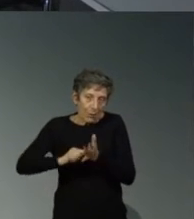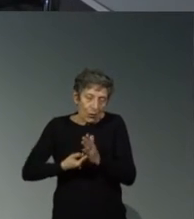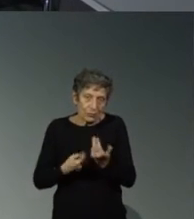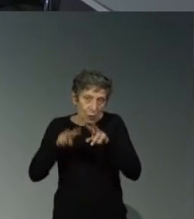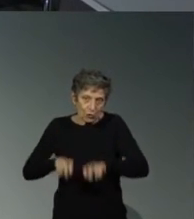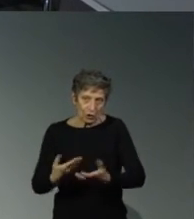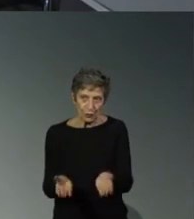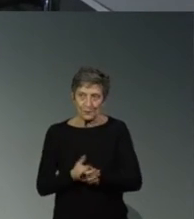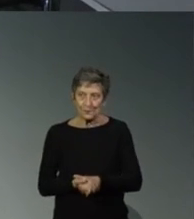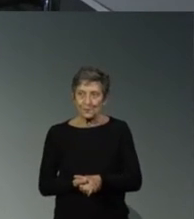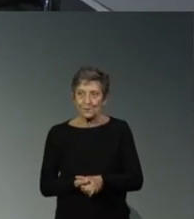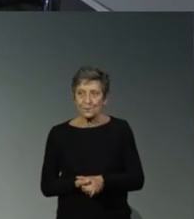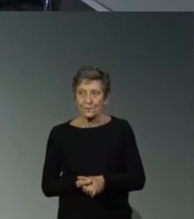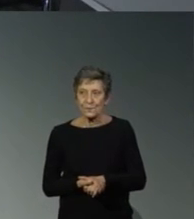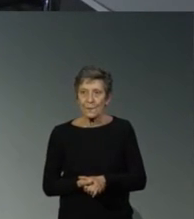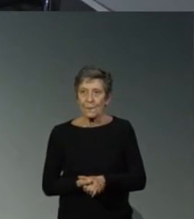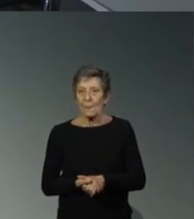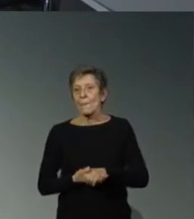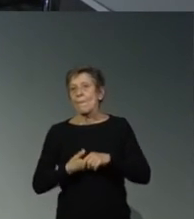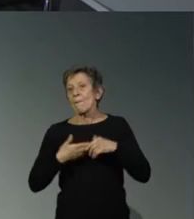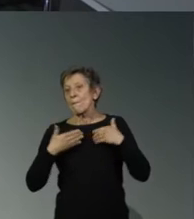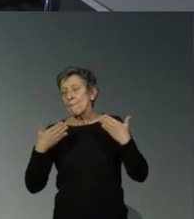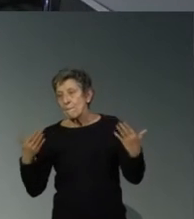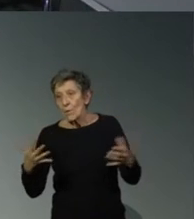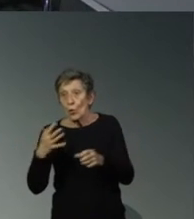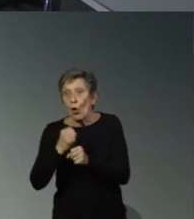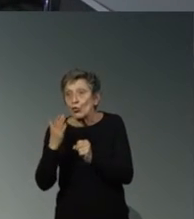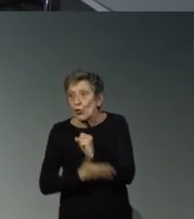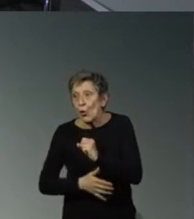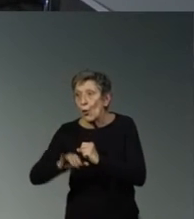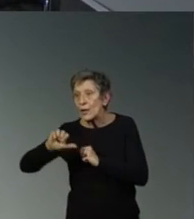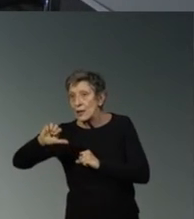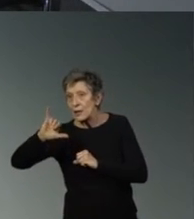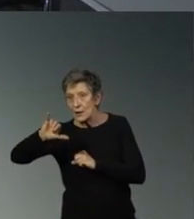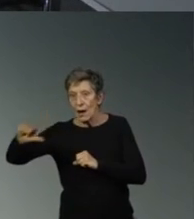donc, alors, donc, par rapport à ces grands enjeux de l'IA, effectivement,